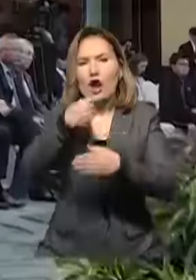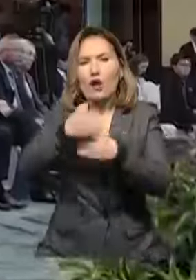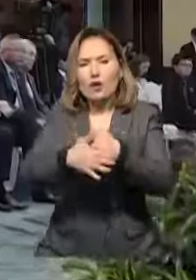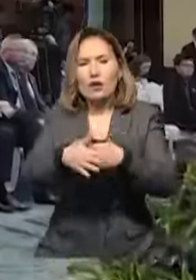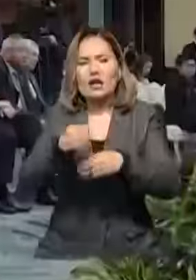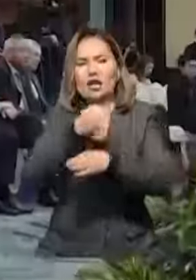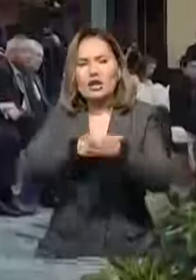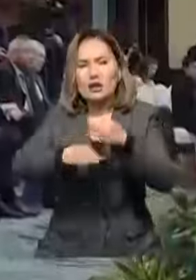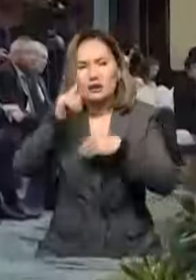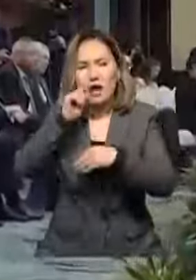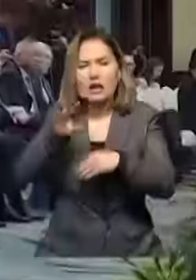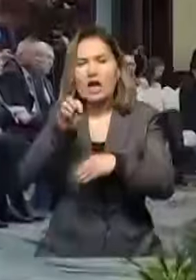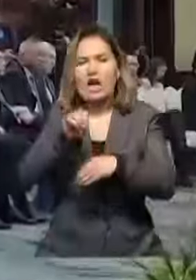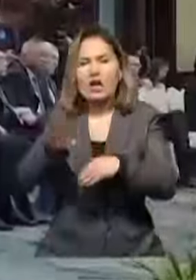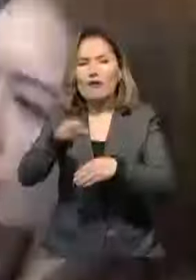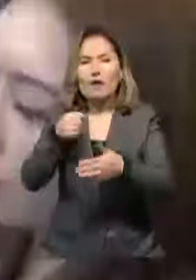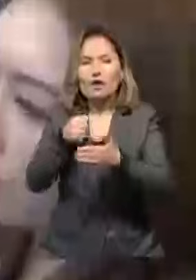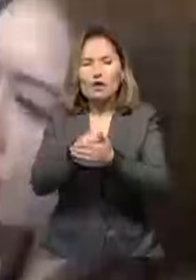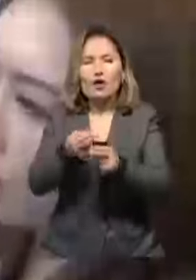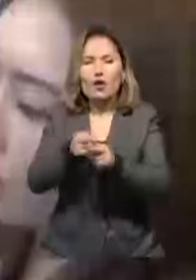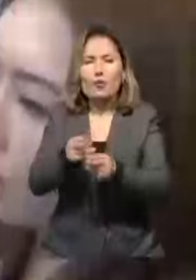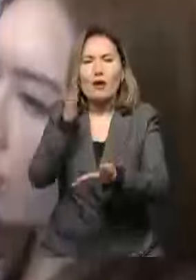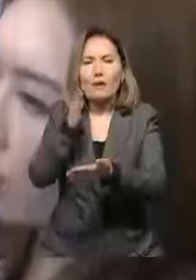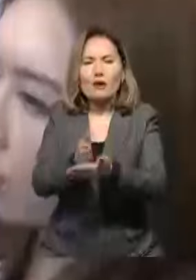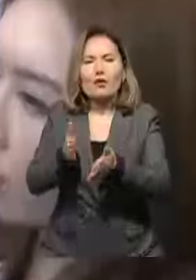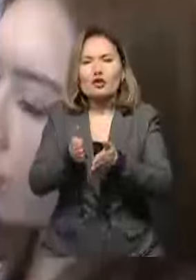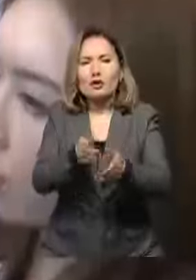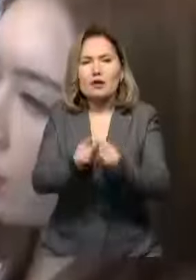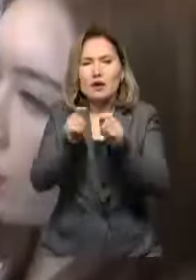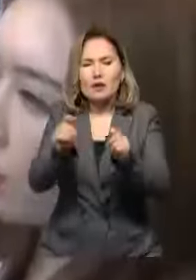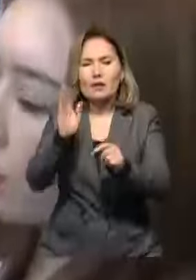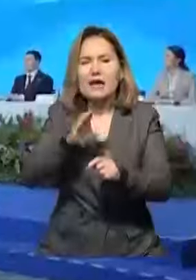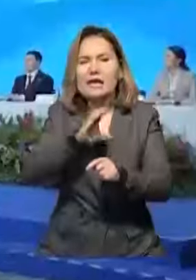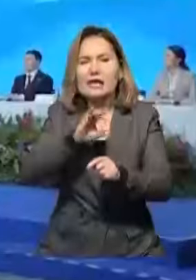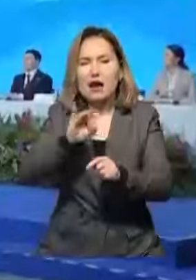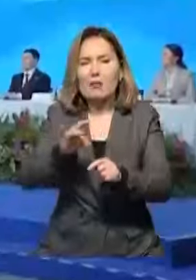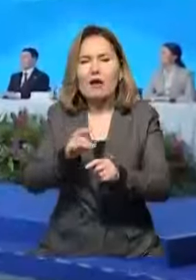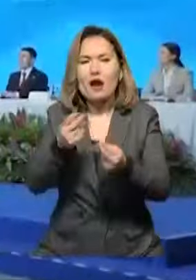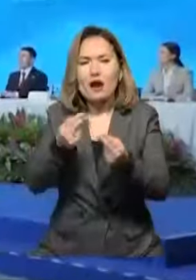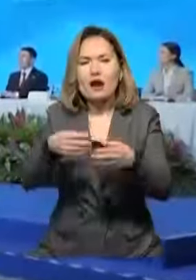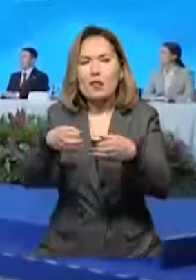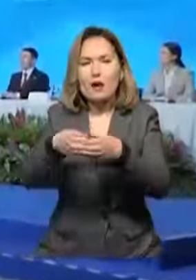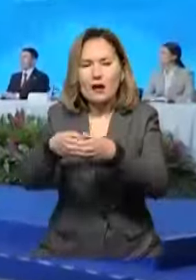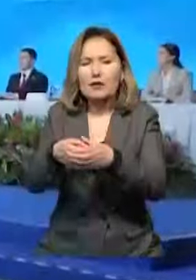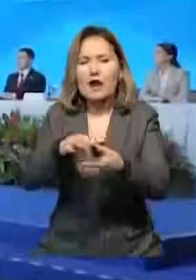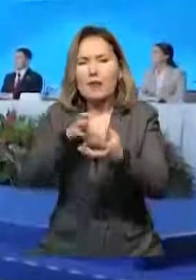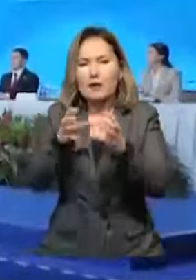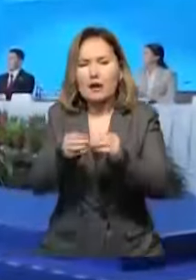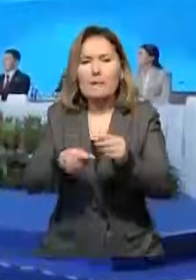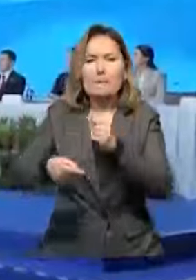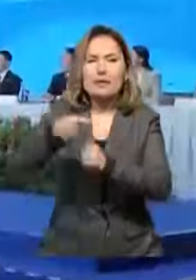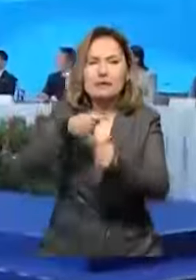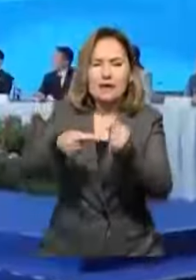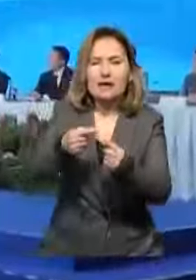және шығыс Азиядан Еуропаға шығатын ең төте әрі орнықты жол. Сингапур компаниялары мен қаржы институттары бұл саладағы бизнес